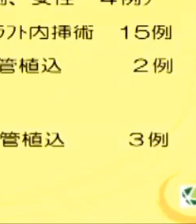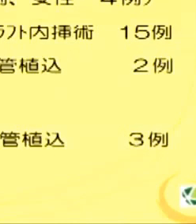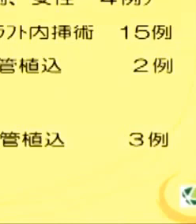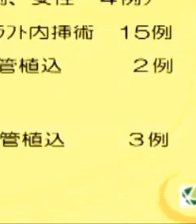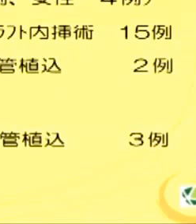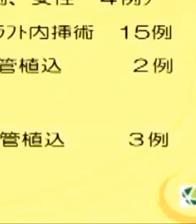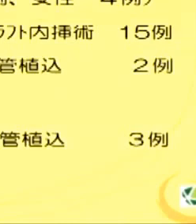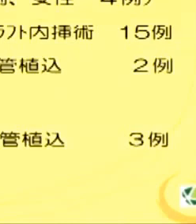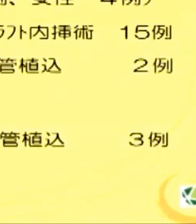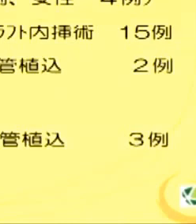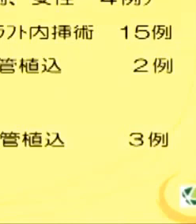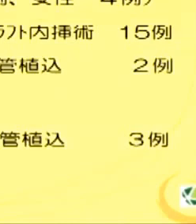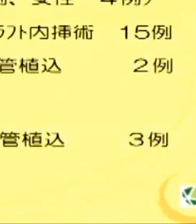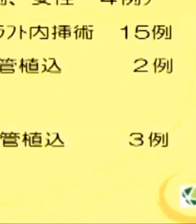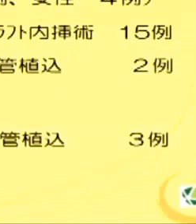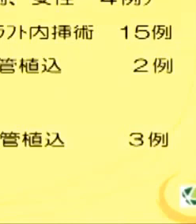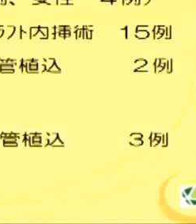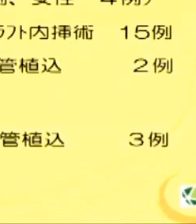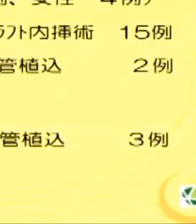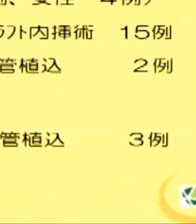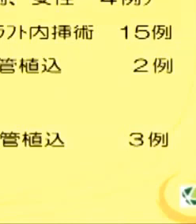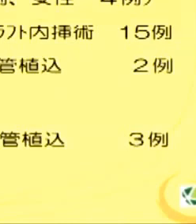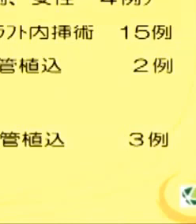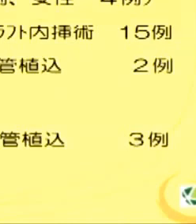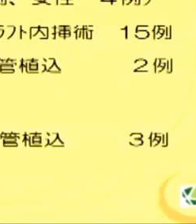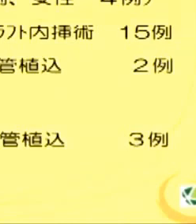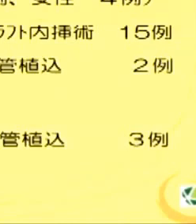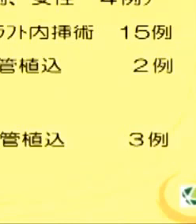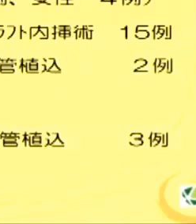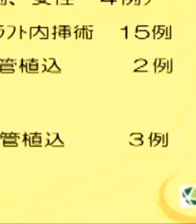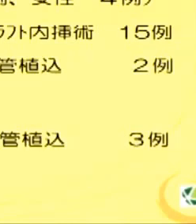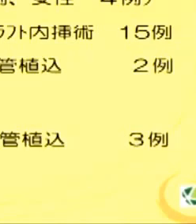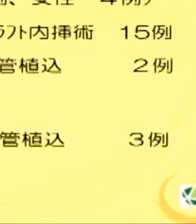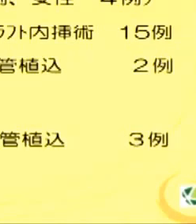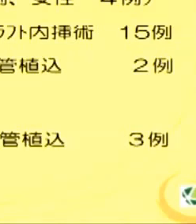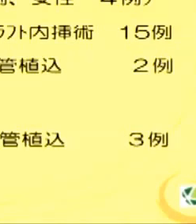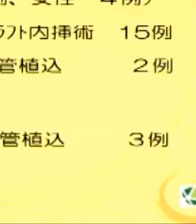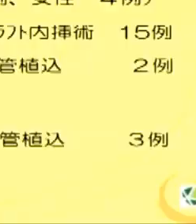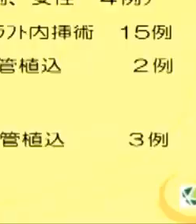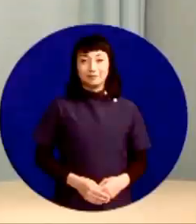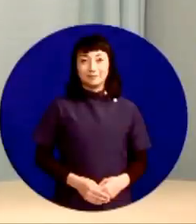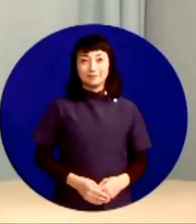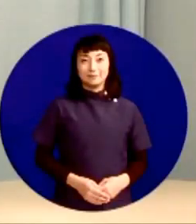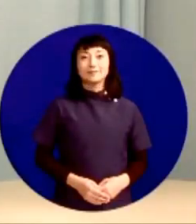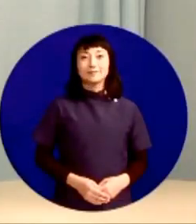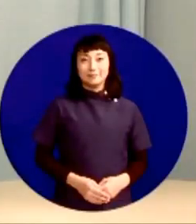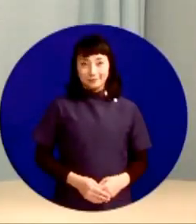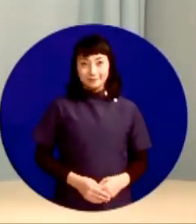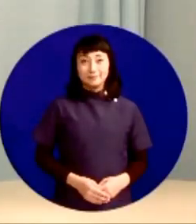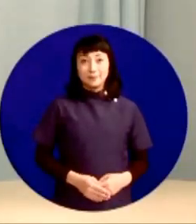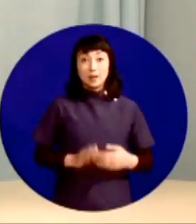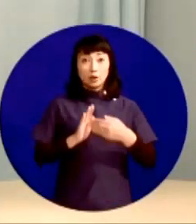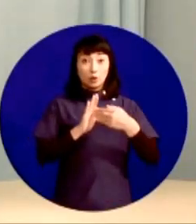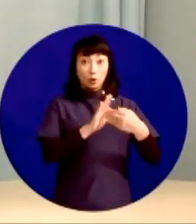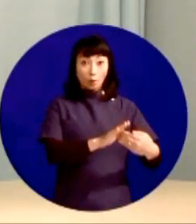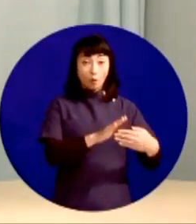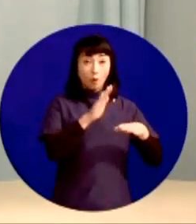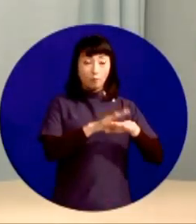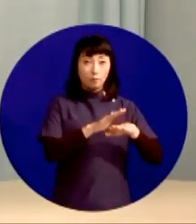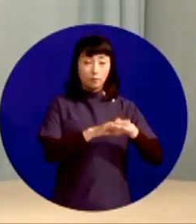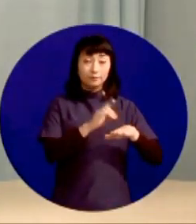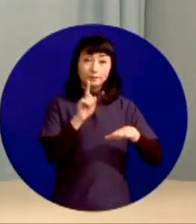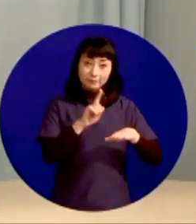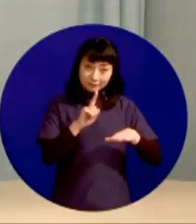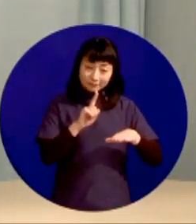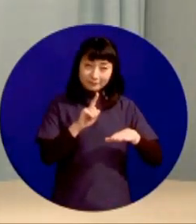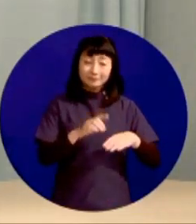年間3人ぐらいおられますけれども助かるのは半数以下ですでは予防方法